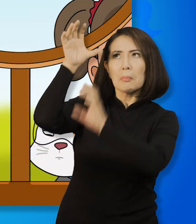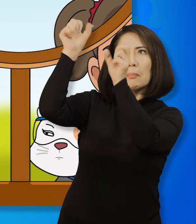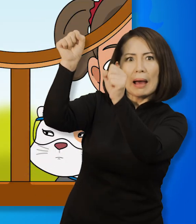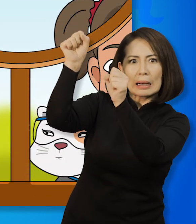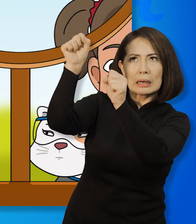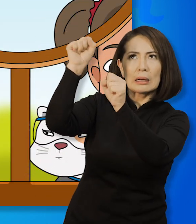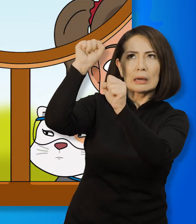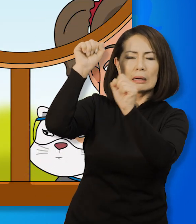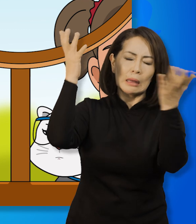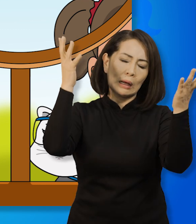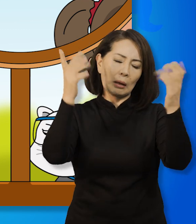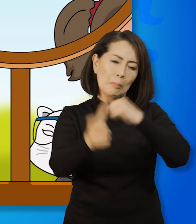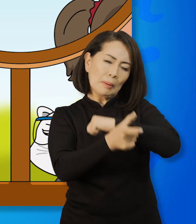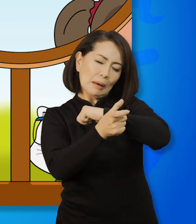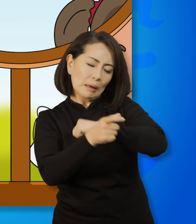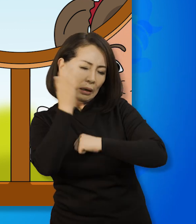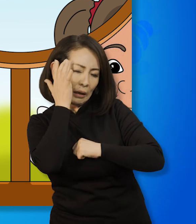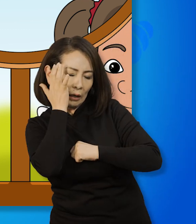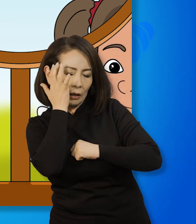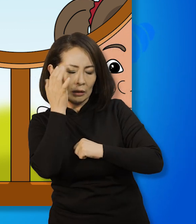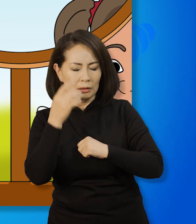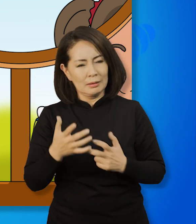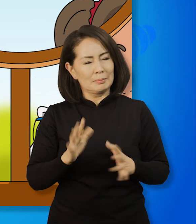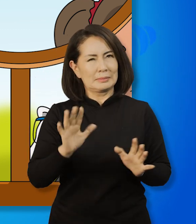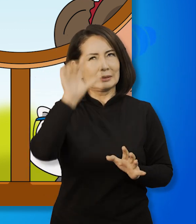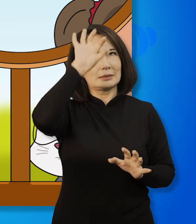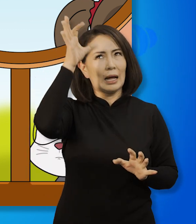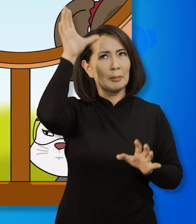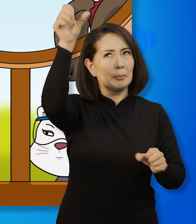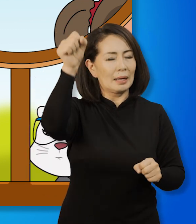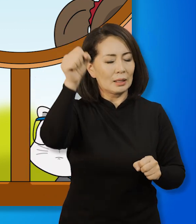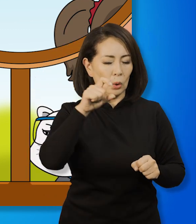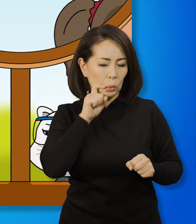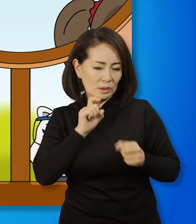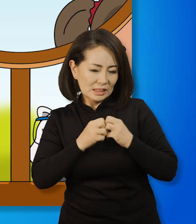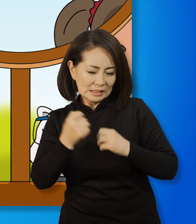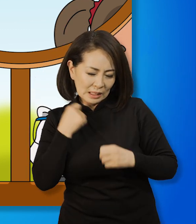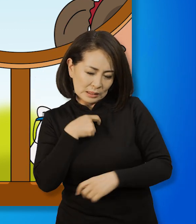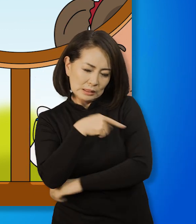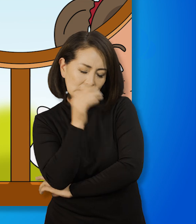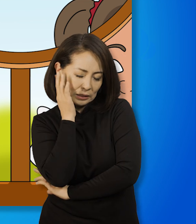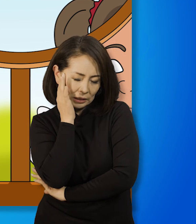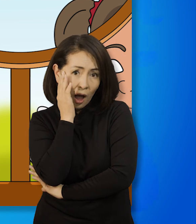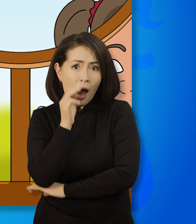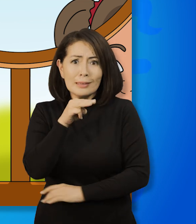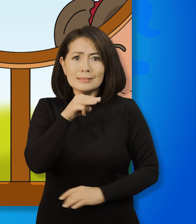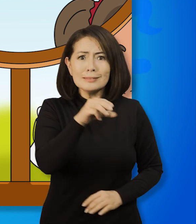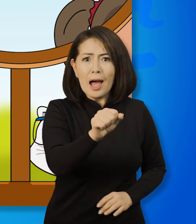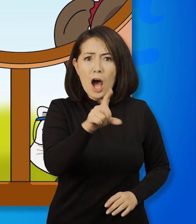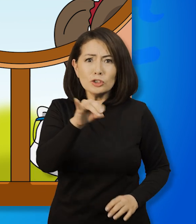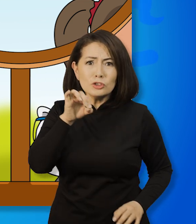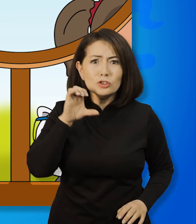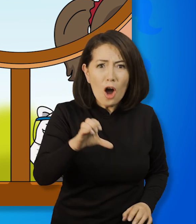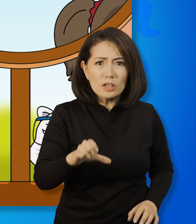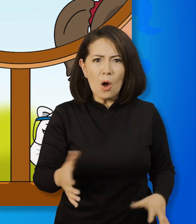Нарыг барина. Доктор Манхэттен биш ээ. Нарыг барина. Хүссний хийн гэвэл